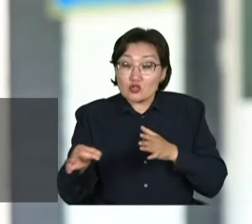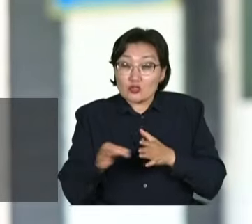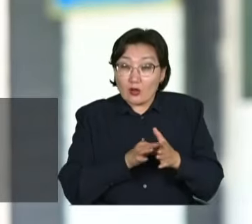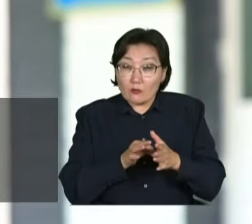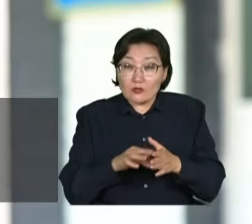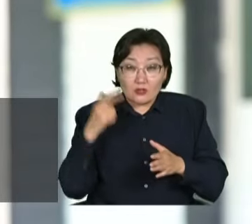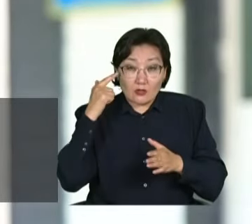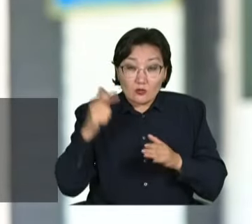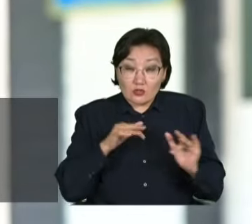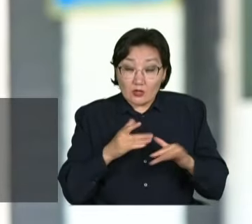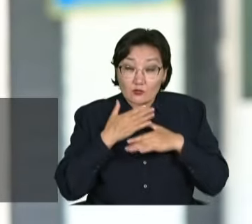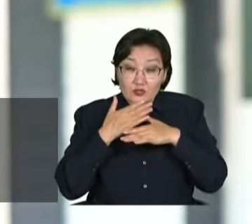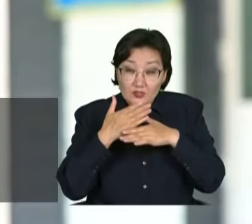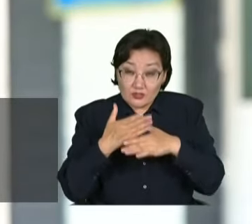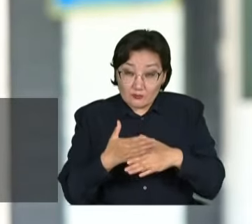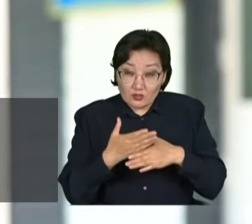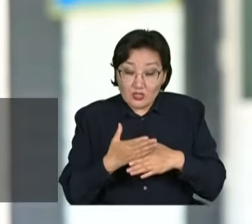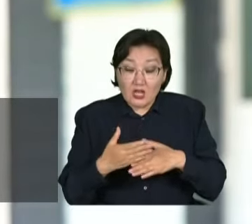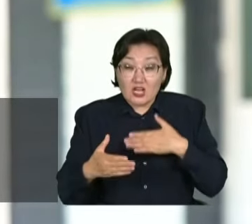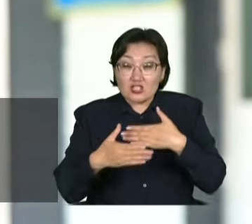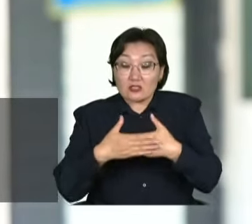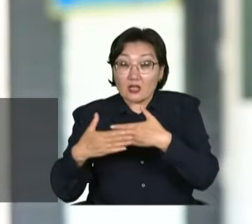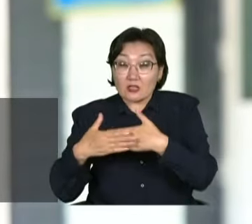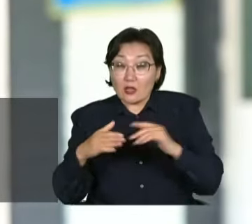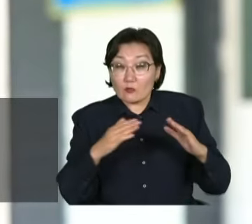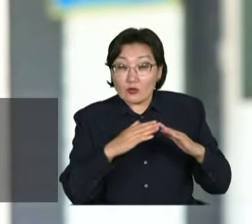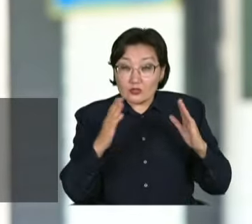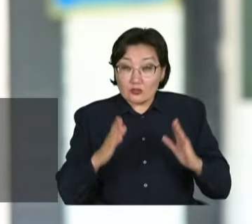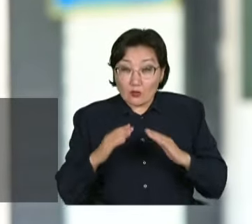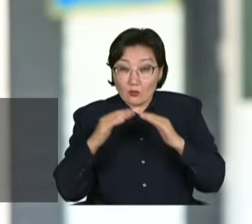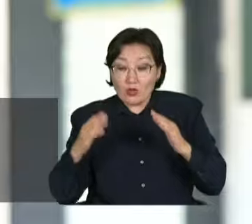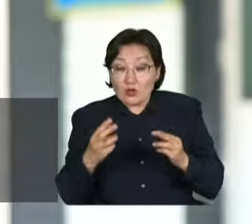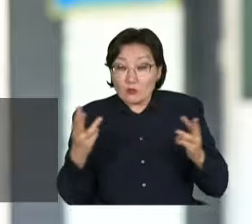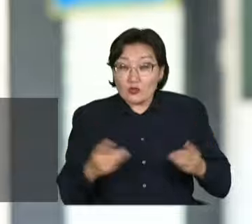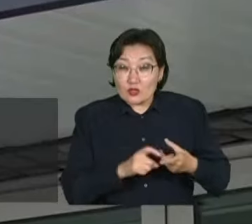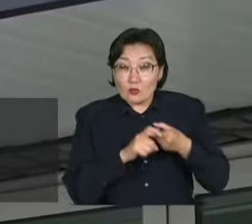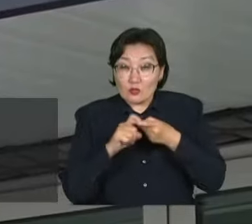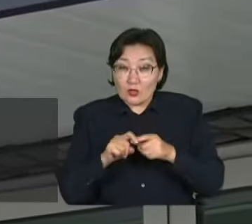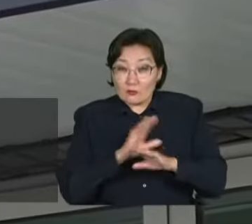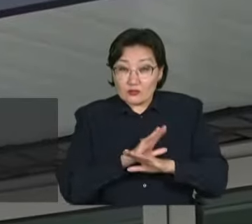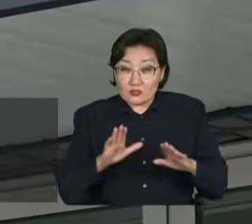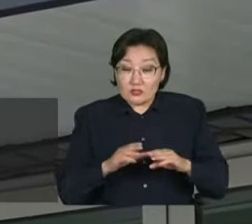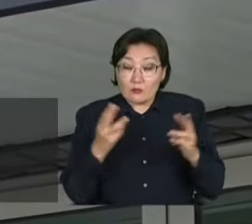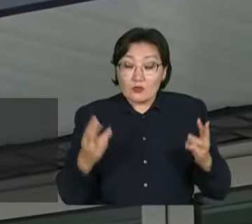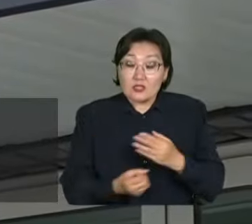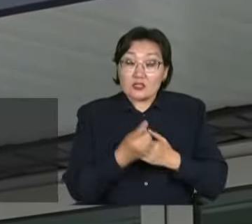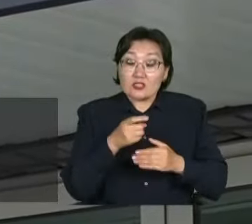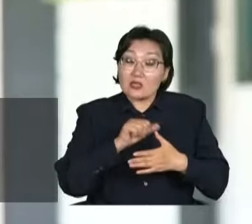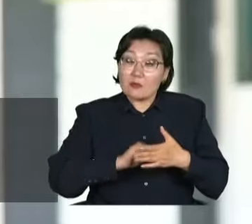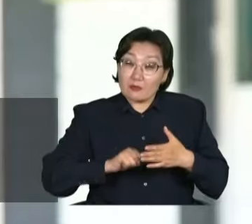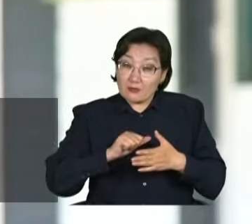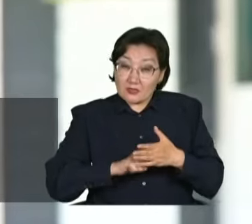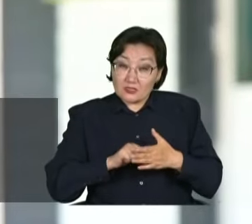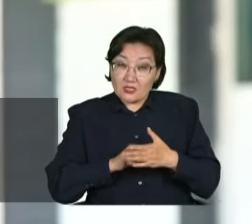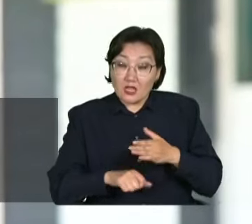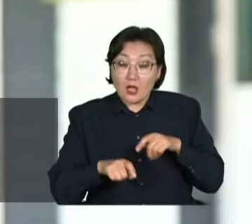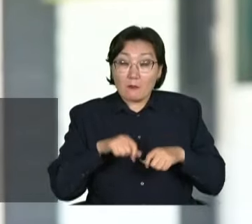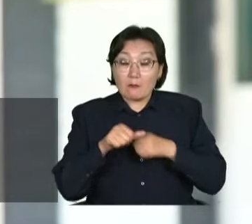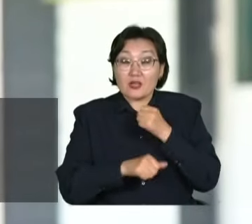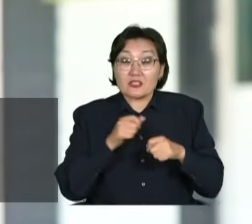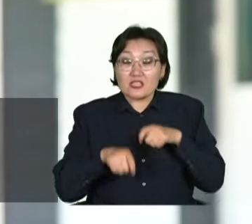сауатты әрекеттерінің арқасында жақын тұрған ғимараттарға өрттің өтуіне жол берілмеген. Өрттің шығу себебімен